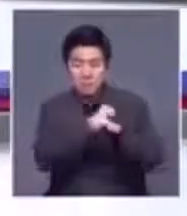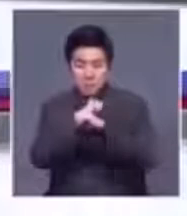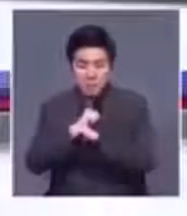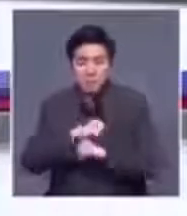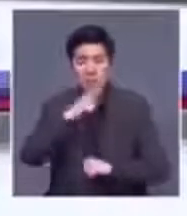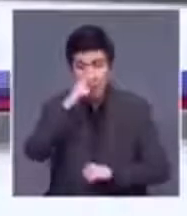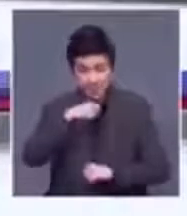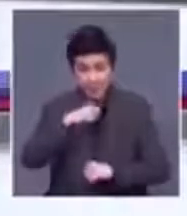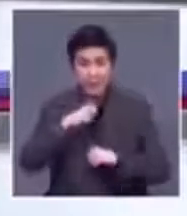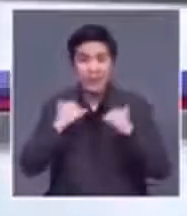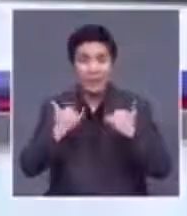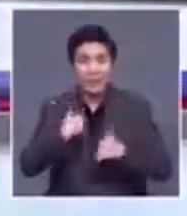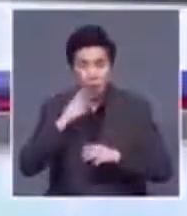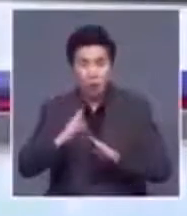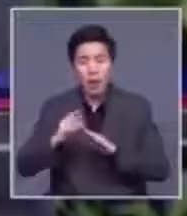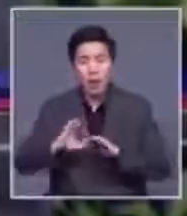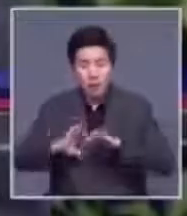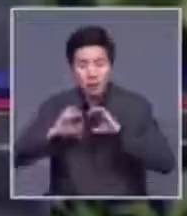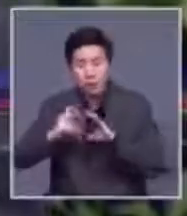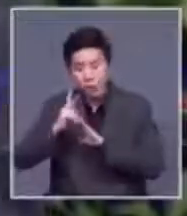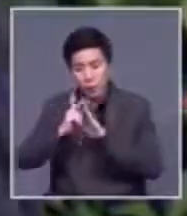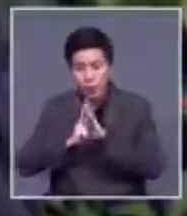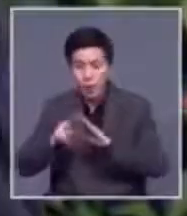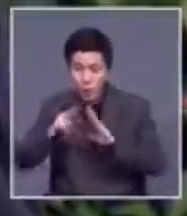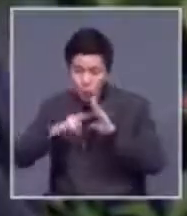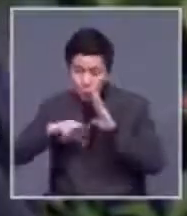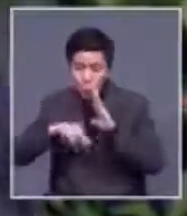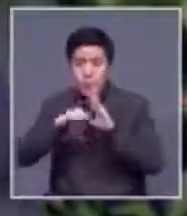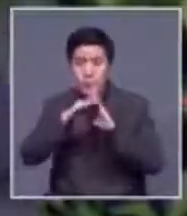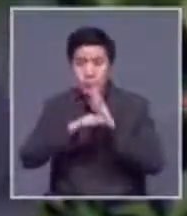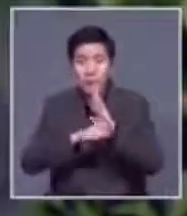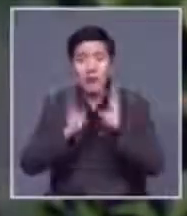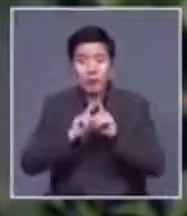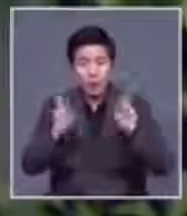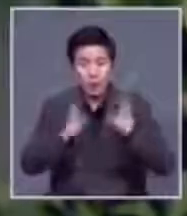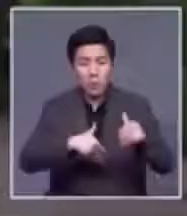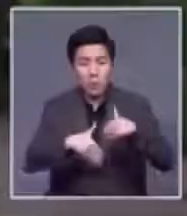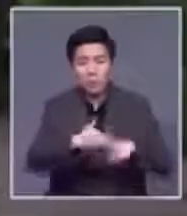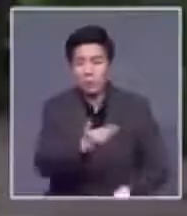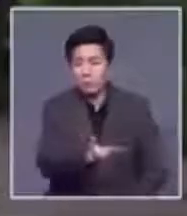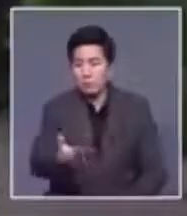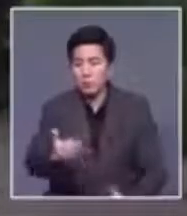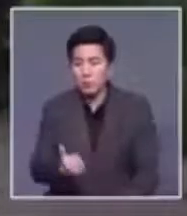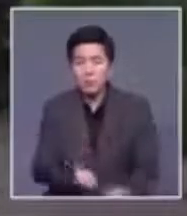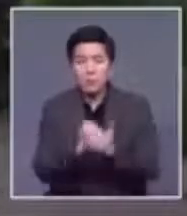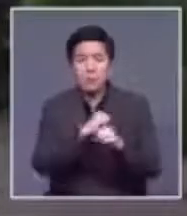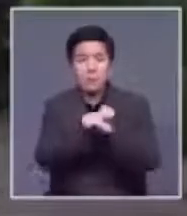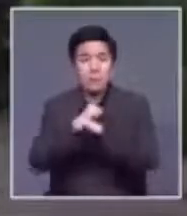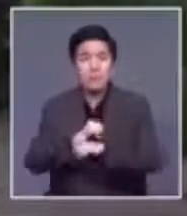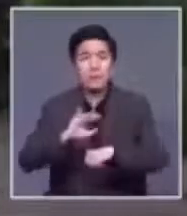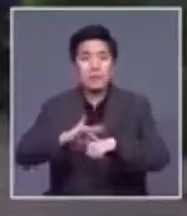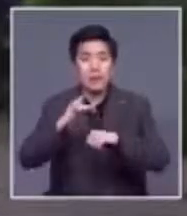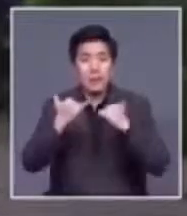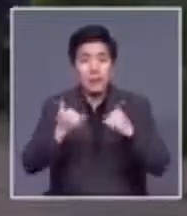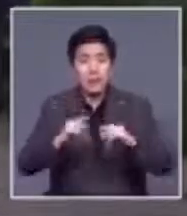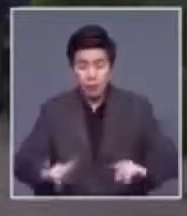ที่จะดูแลเรื่องกฎหมายอำนวยความสะดวกเท่านั้นวันนี้เรามีเครือข่ายประชาชนทั้งประเทศ ค่ะขณะเดียวกันค่ะในส่วนของเจ้าหน้าที่ของกระทร